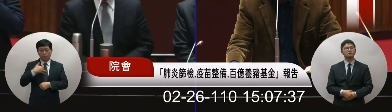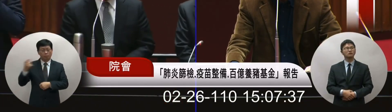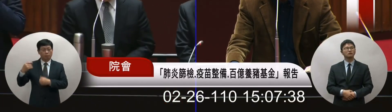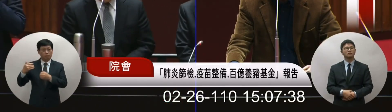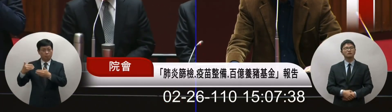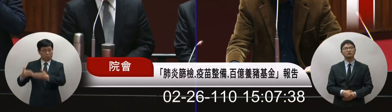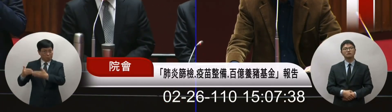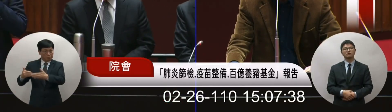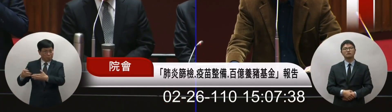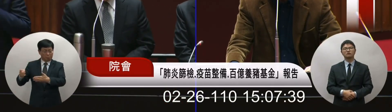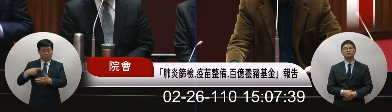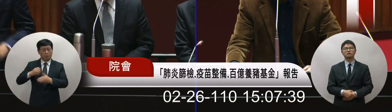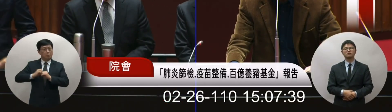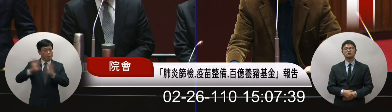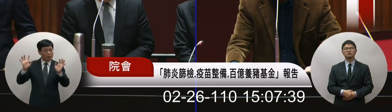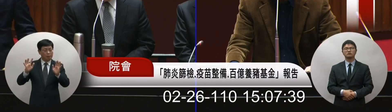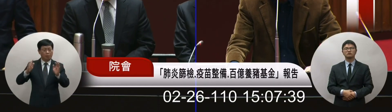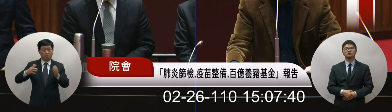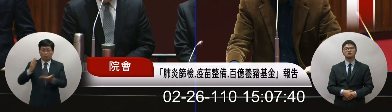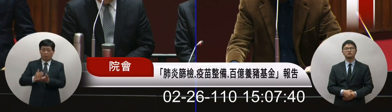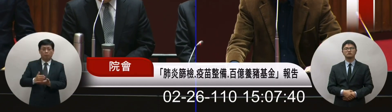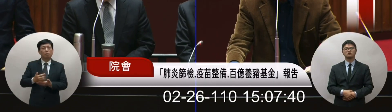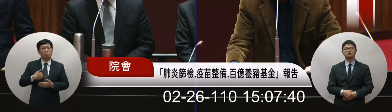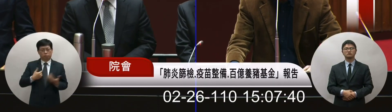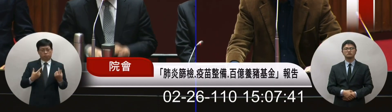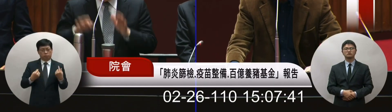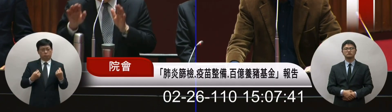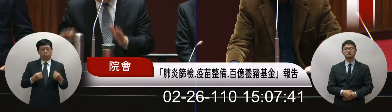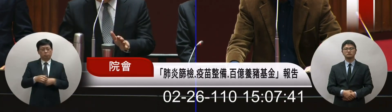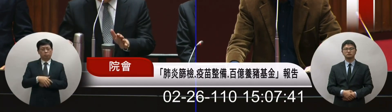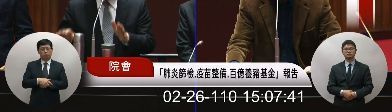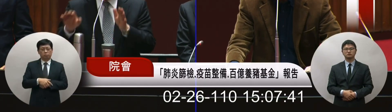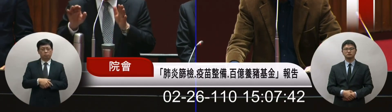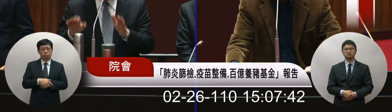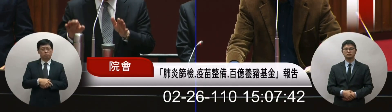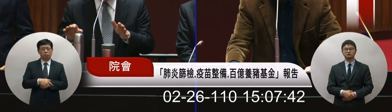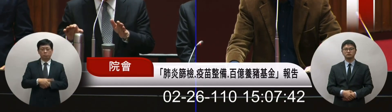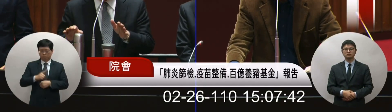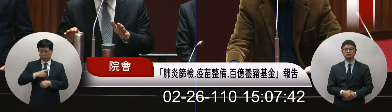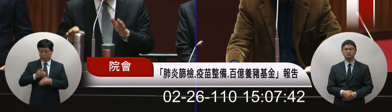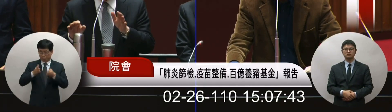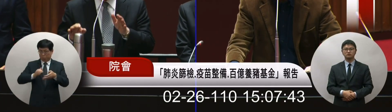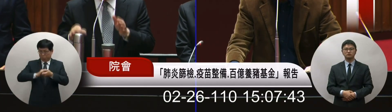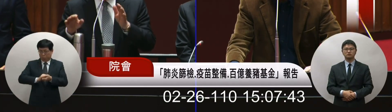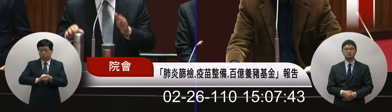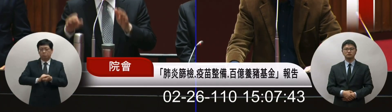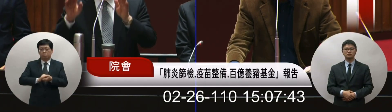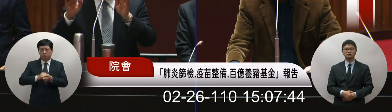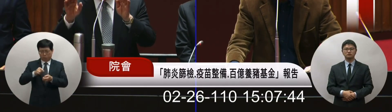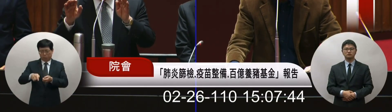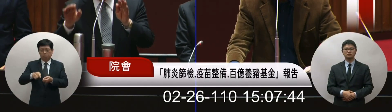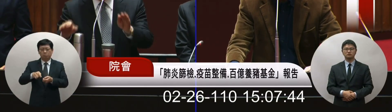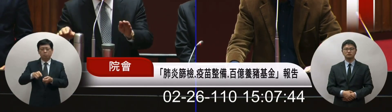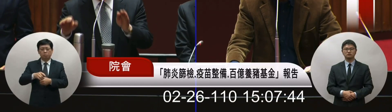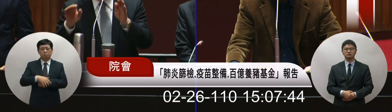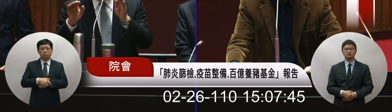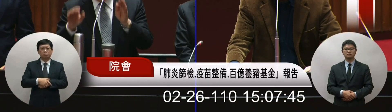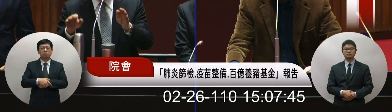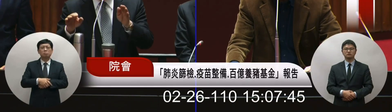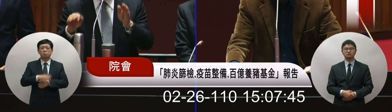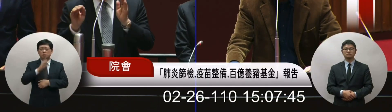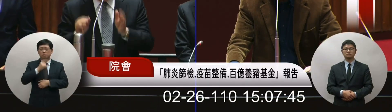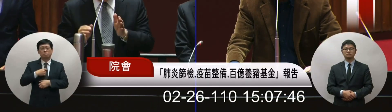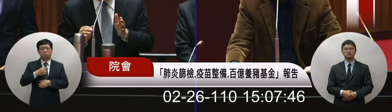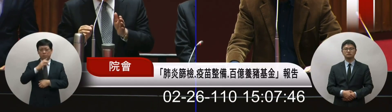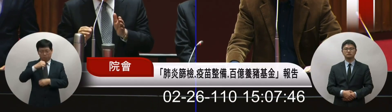对方这样子的表示，那我们也把它定调在说啊，它是一个以简